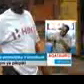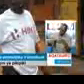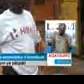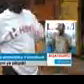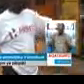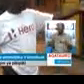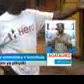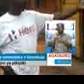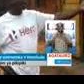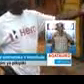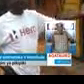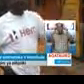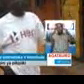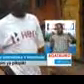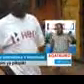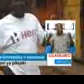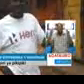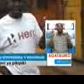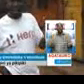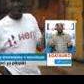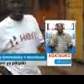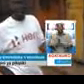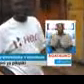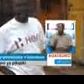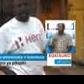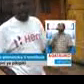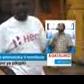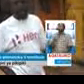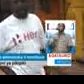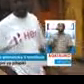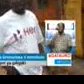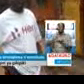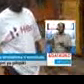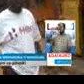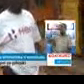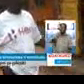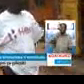ekyo. Kati abo abaana bala beetaagisamu bwetaagisa kikapu